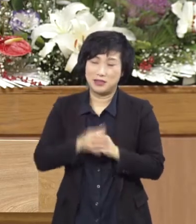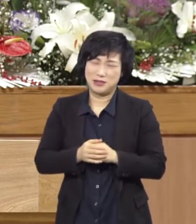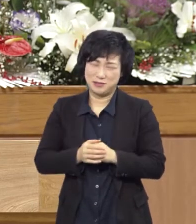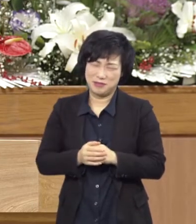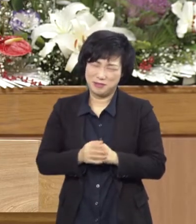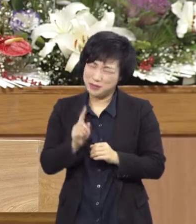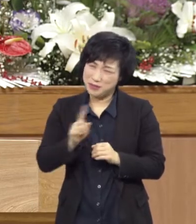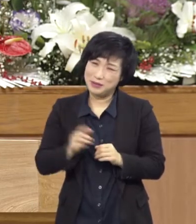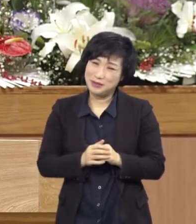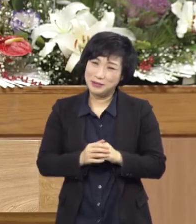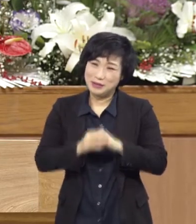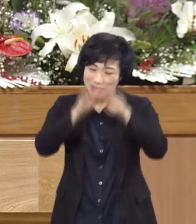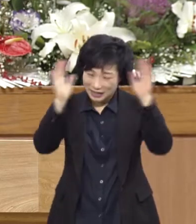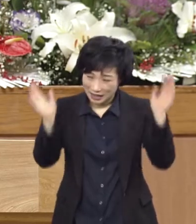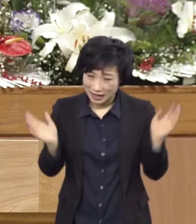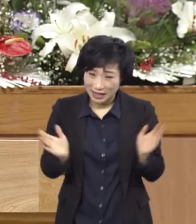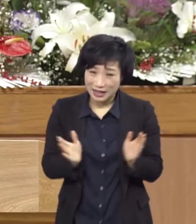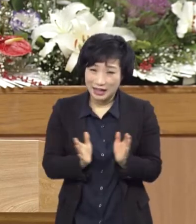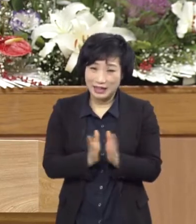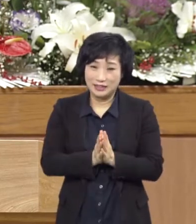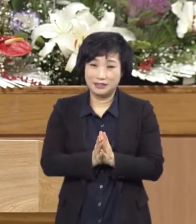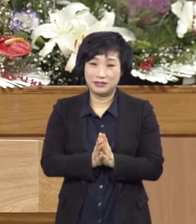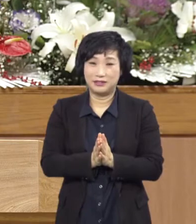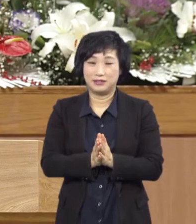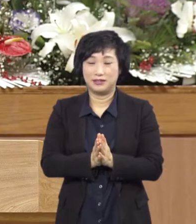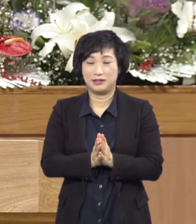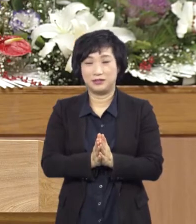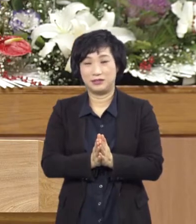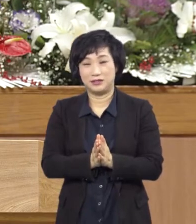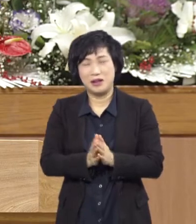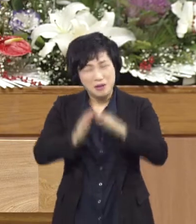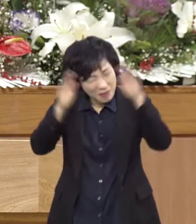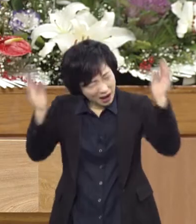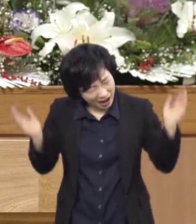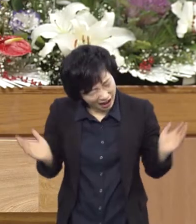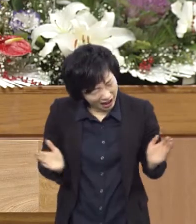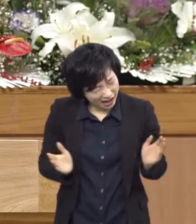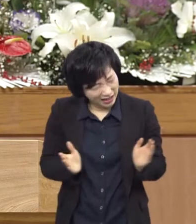다 숨을 거두실 때 다